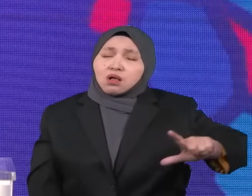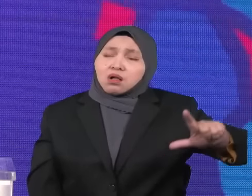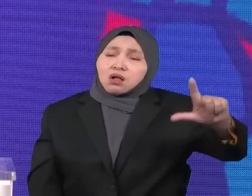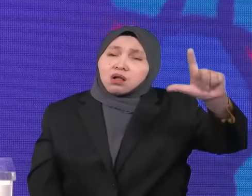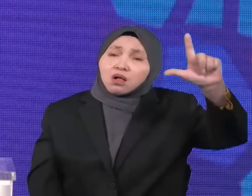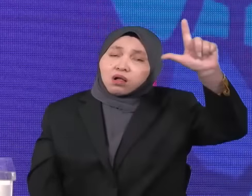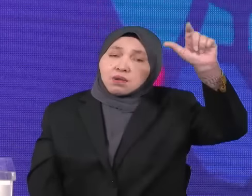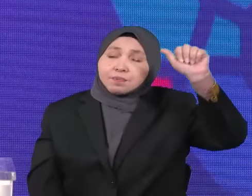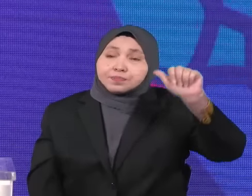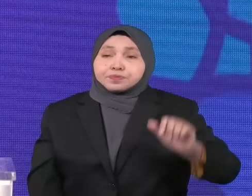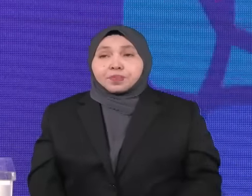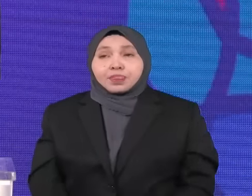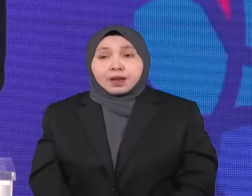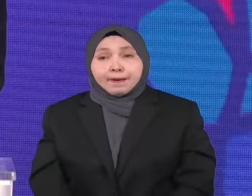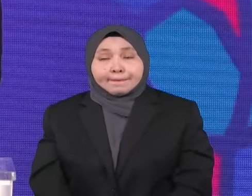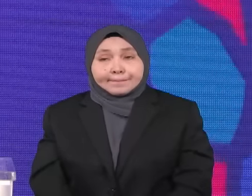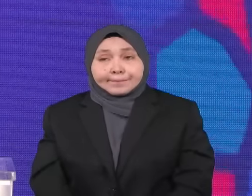yarjullah